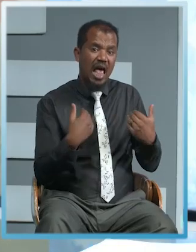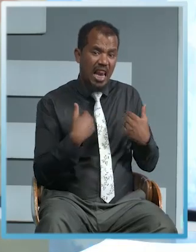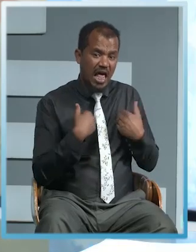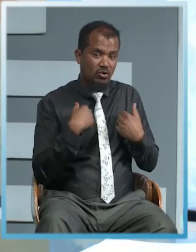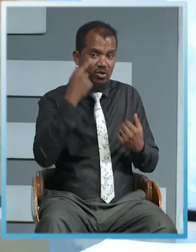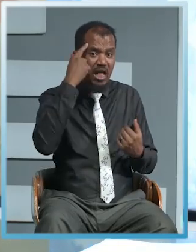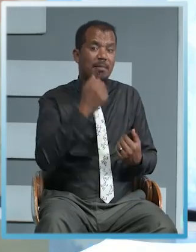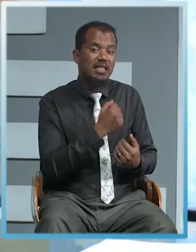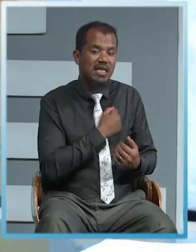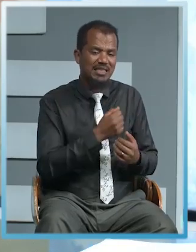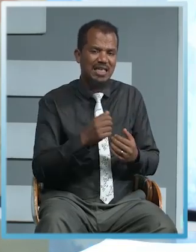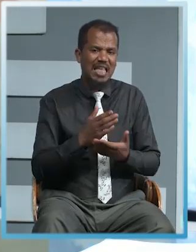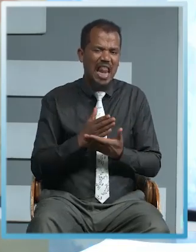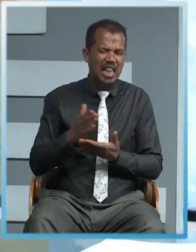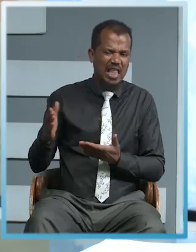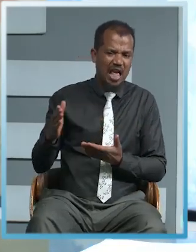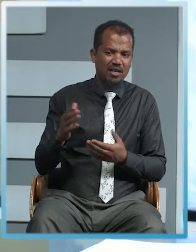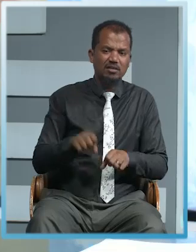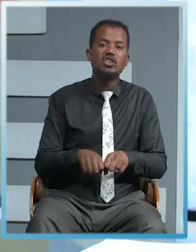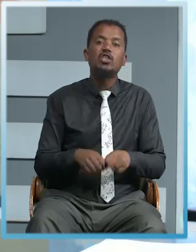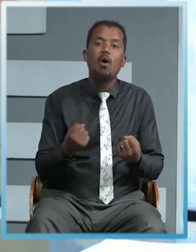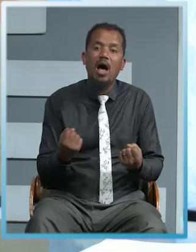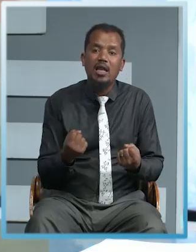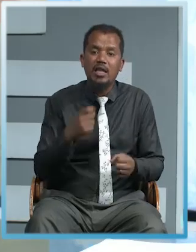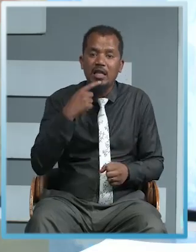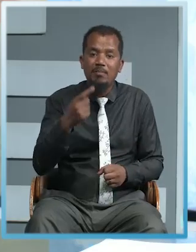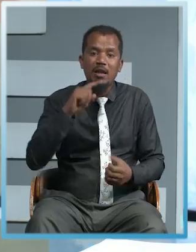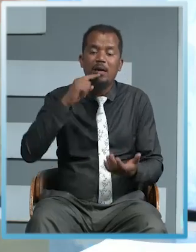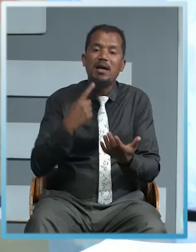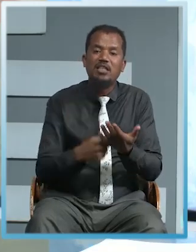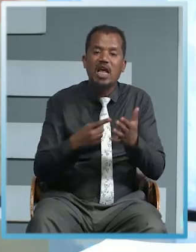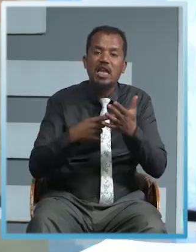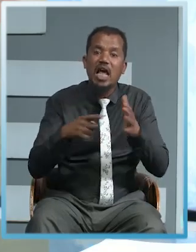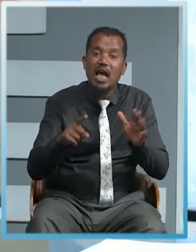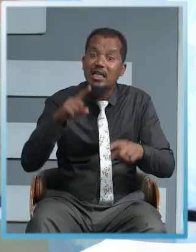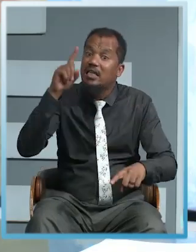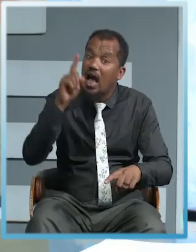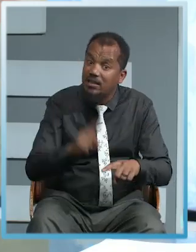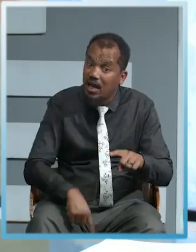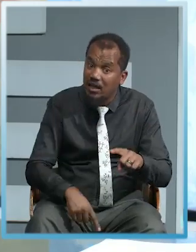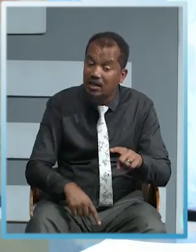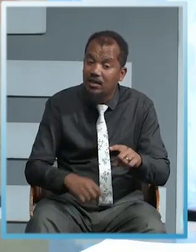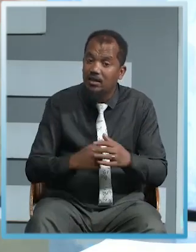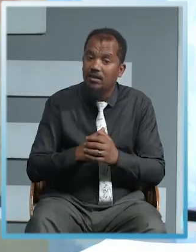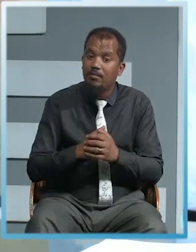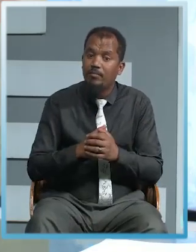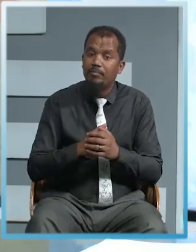ያላቸውን ተአማኒነትና ገለልተኝነት ጥሰዋል የሚል በማስረጃ ለናጋለጥ እስካልቻልን ድረስ